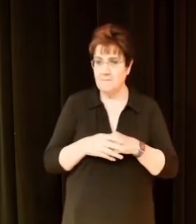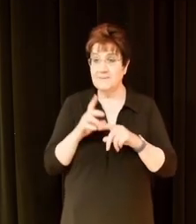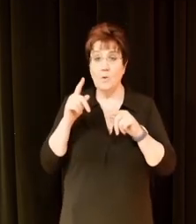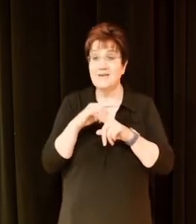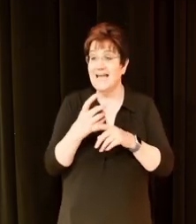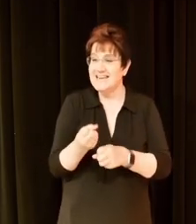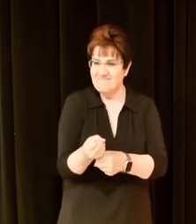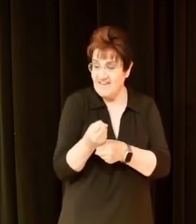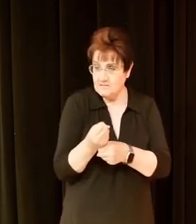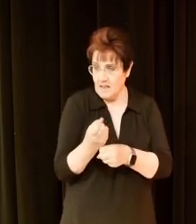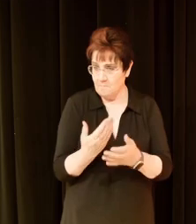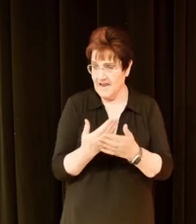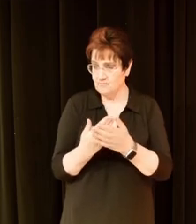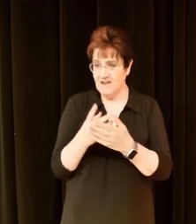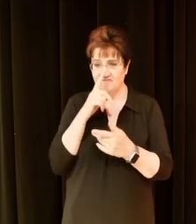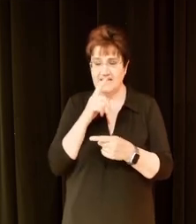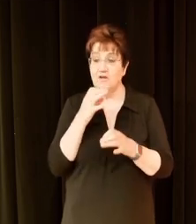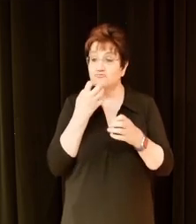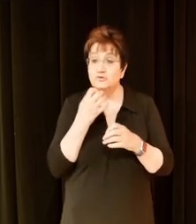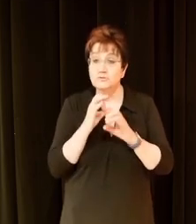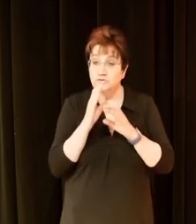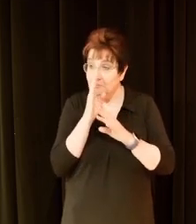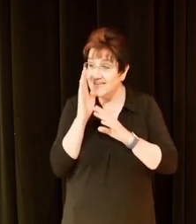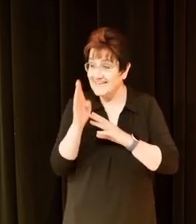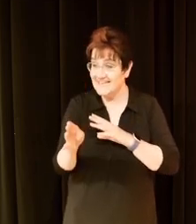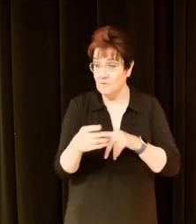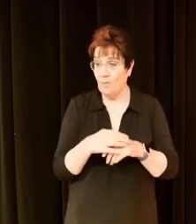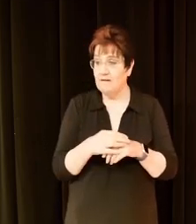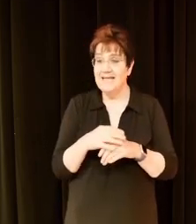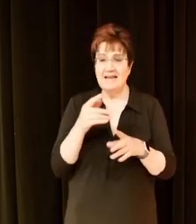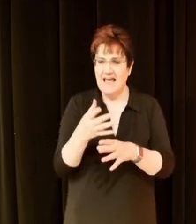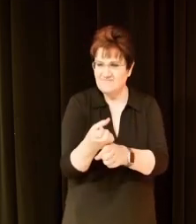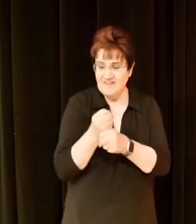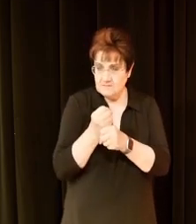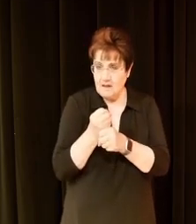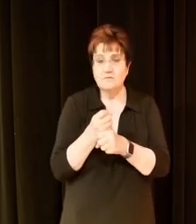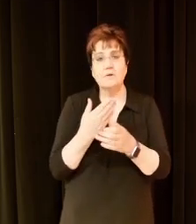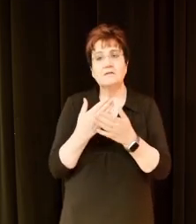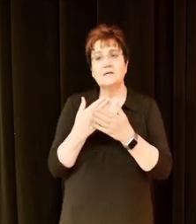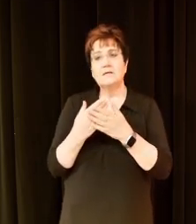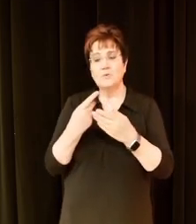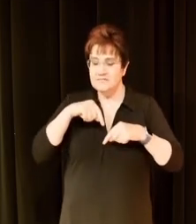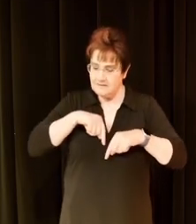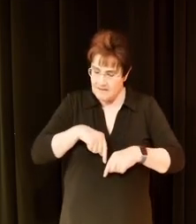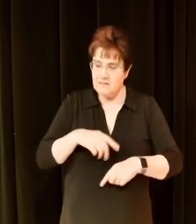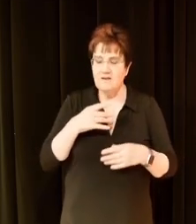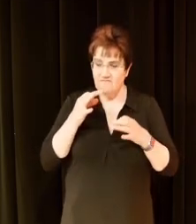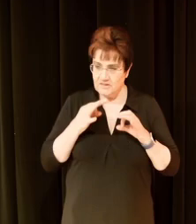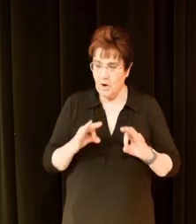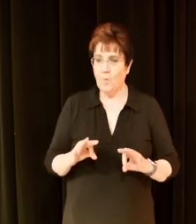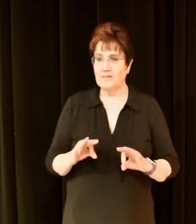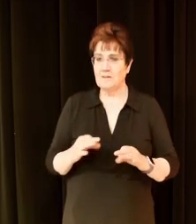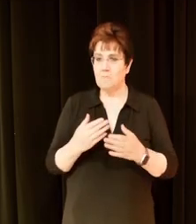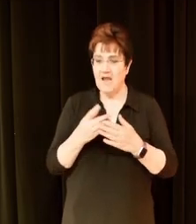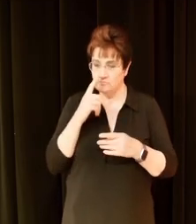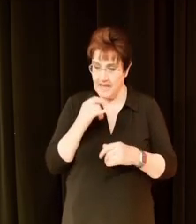können, wenn wir in eine bestimmte Richtung wollen, sondern dass es spürbar werden wird, dass wir innerlich Vertrauen haben dafür, dass das in dem Falle